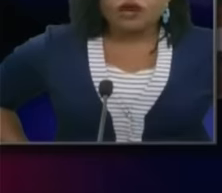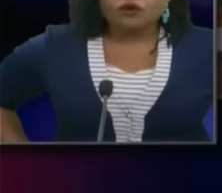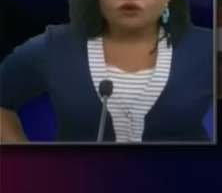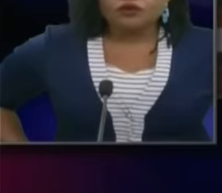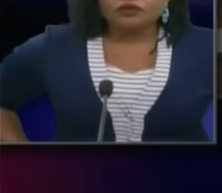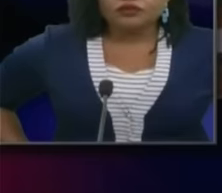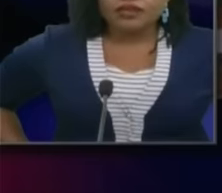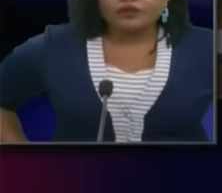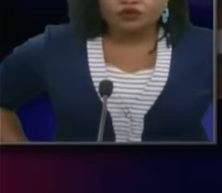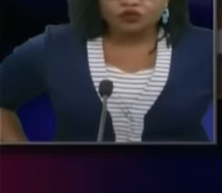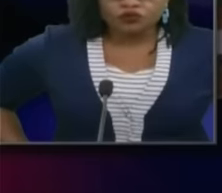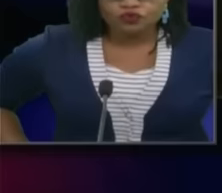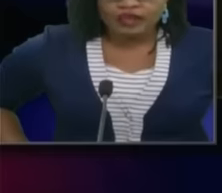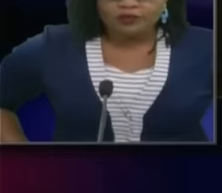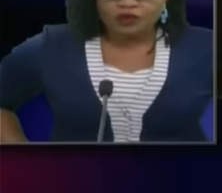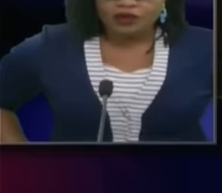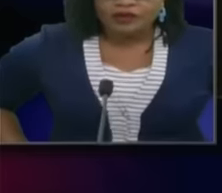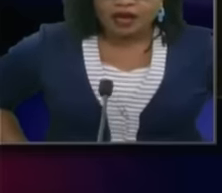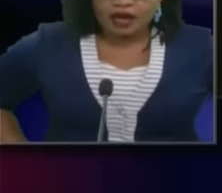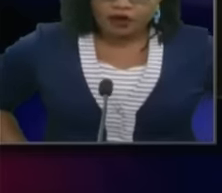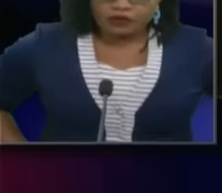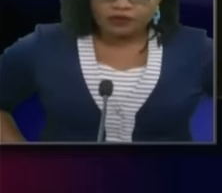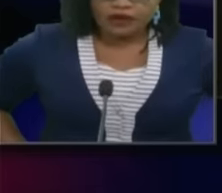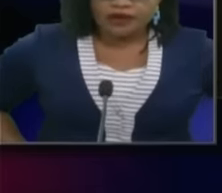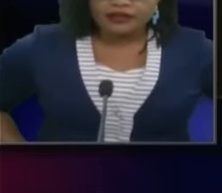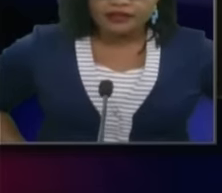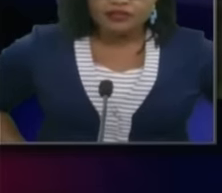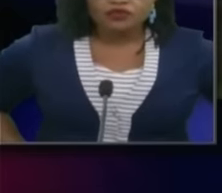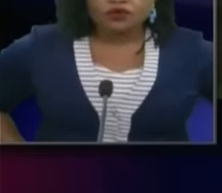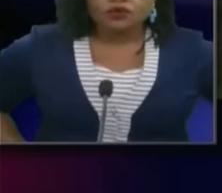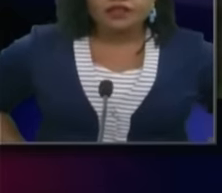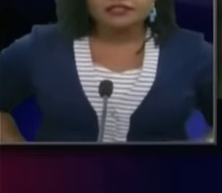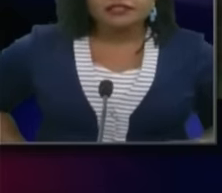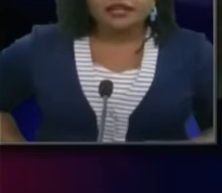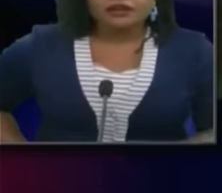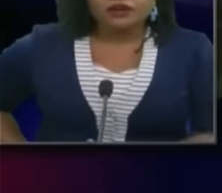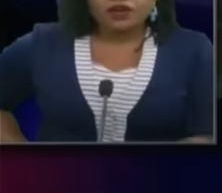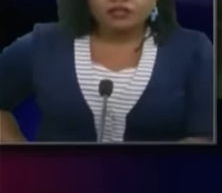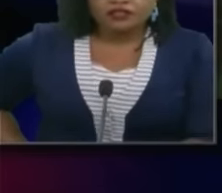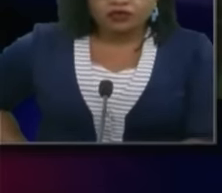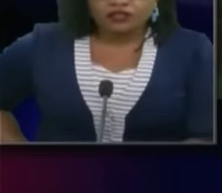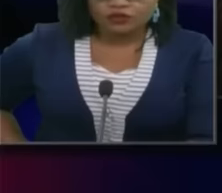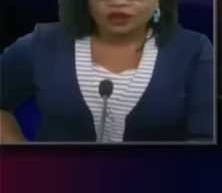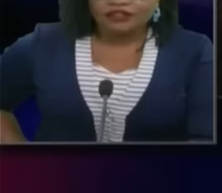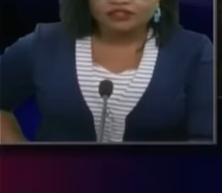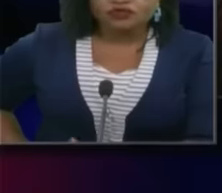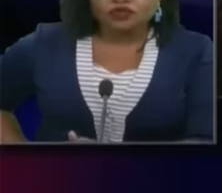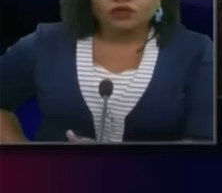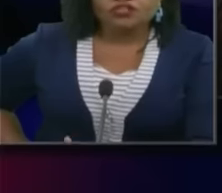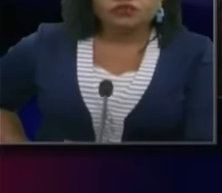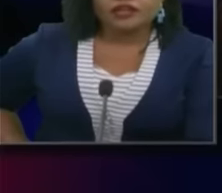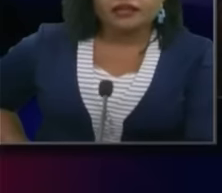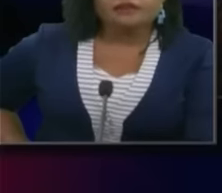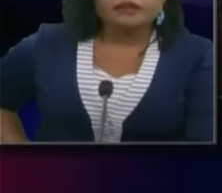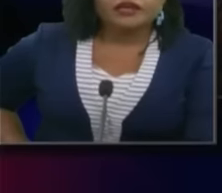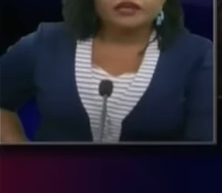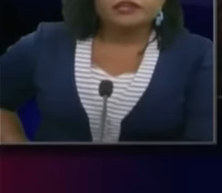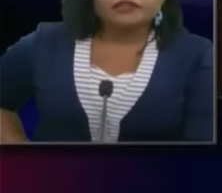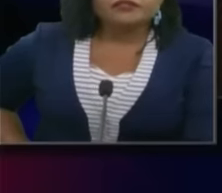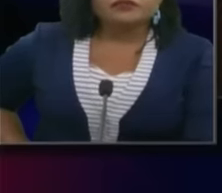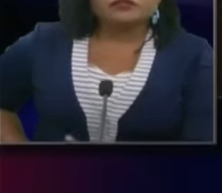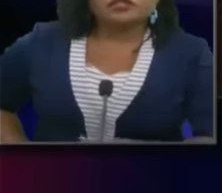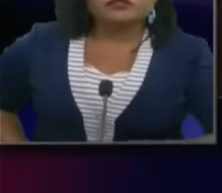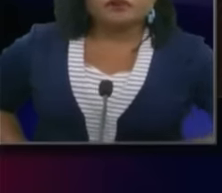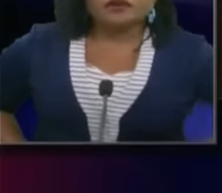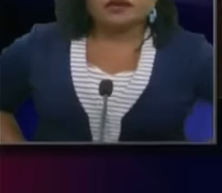de la rencontre qui a mis autour d'une table à Luanda en Angola la délégation congolaise et celle de cette organisation régionale. Il